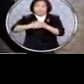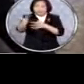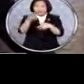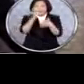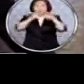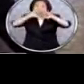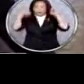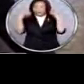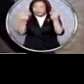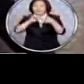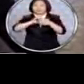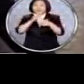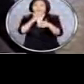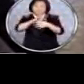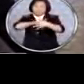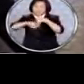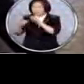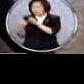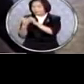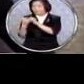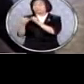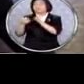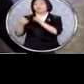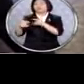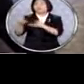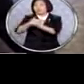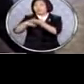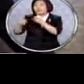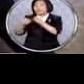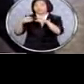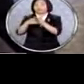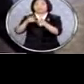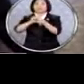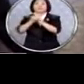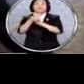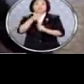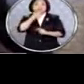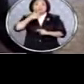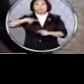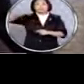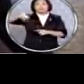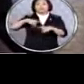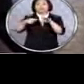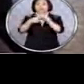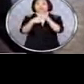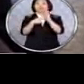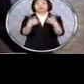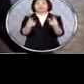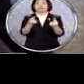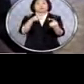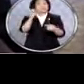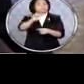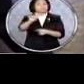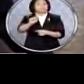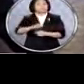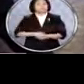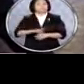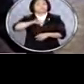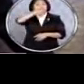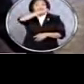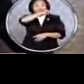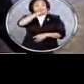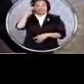的过程，把一个国共两党的协商的东西转换成一个两岸的东西。台湾共识讲究的是一